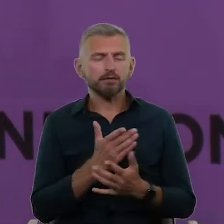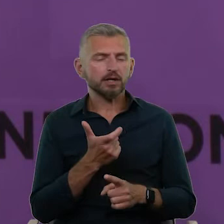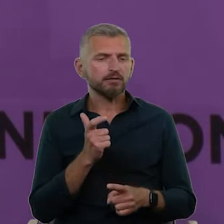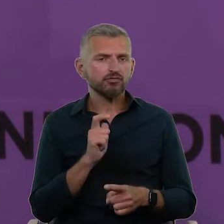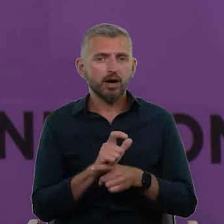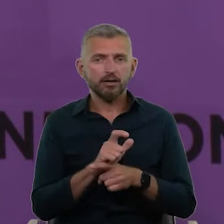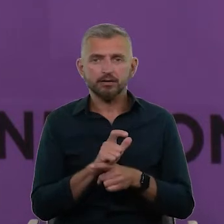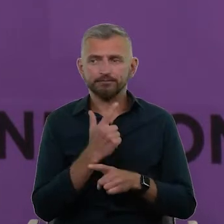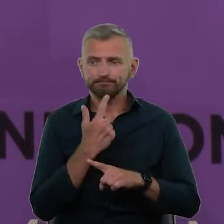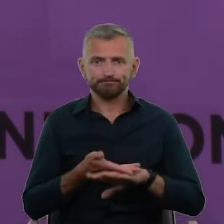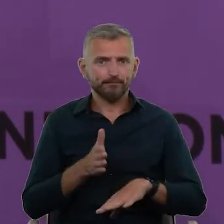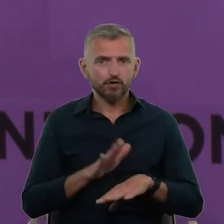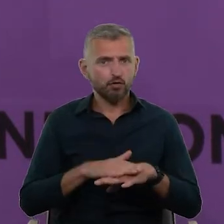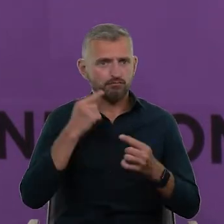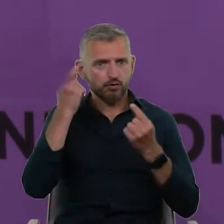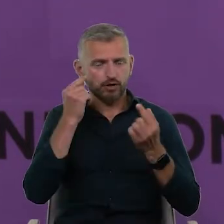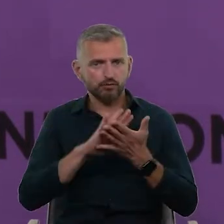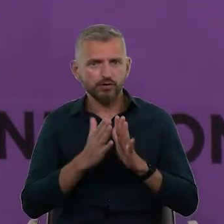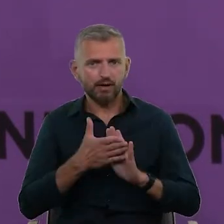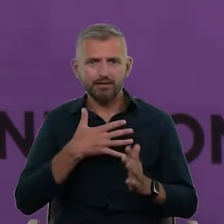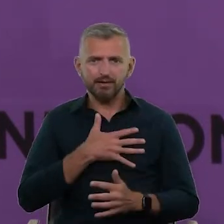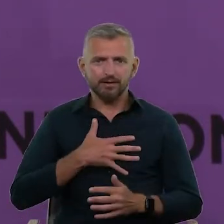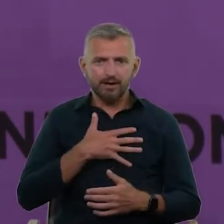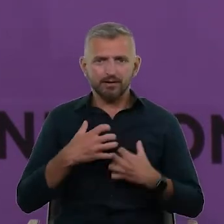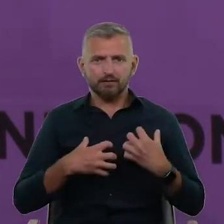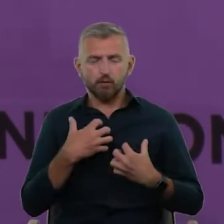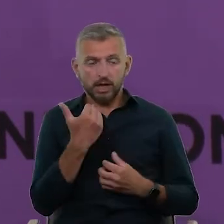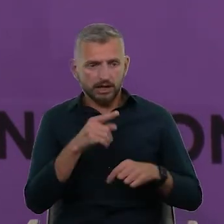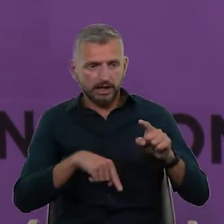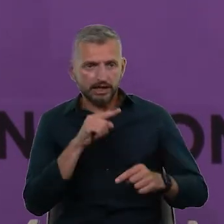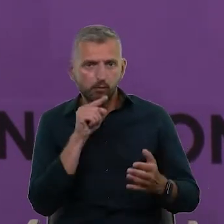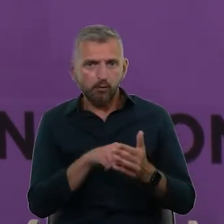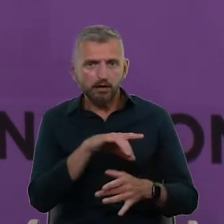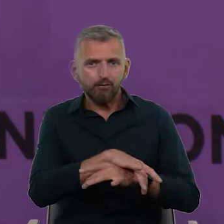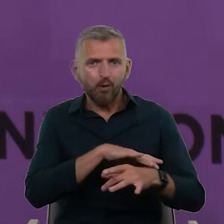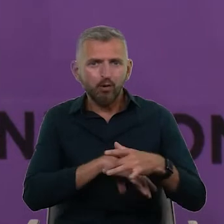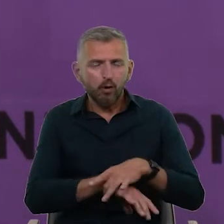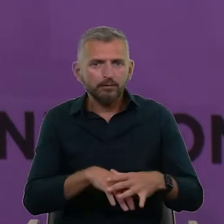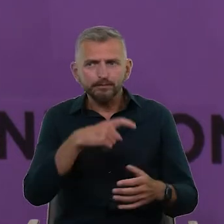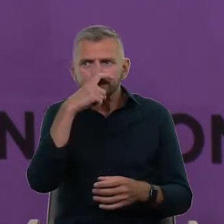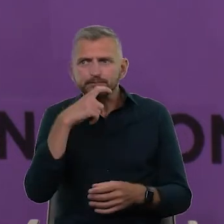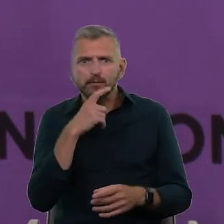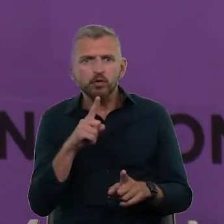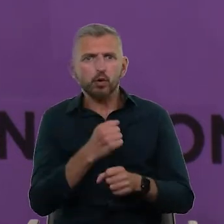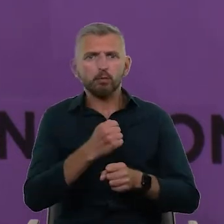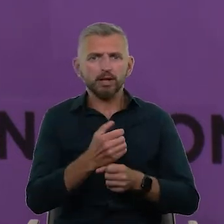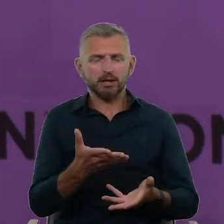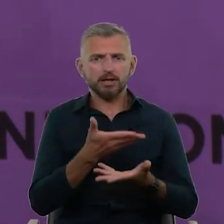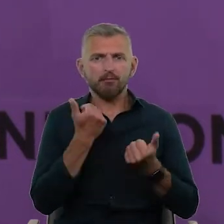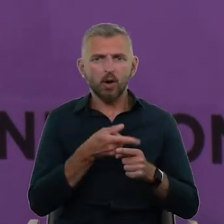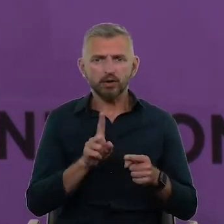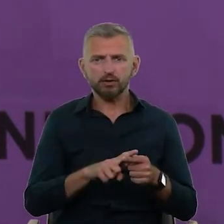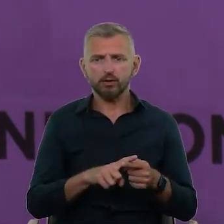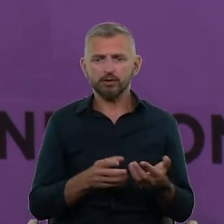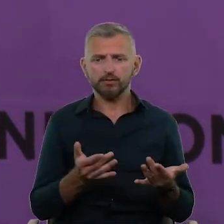надзвичайно психологічно важкому стані, в стресі, в тривозі, тому що їхні рідні попали в фронт, не до кінця розуміння, що робити. Немає оцього,